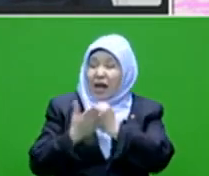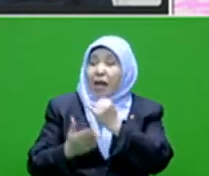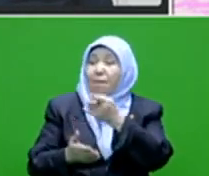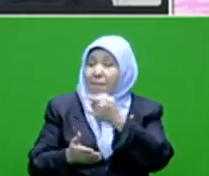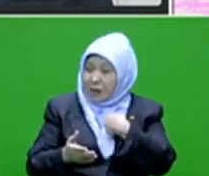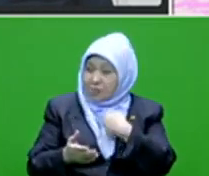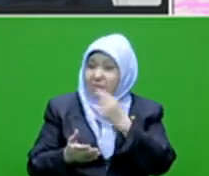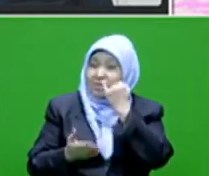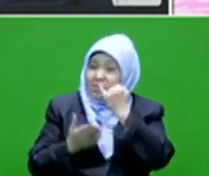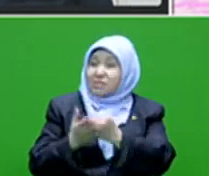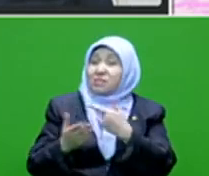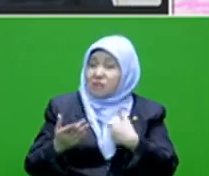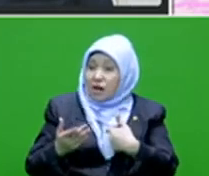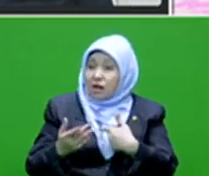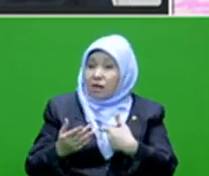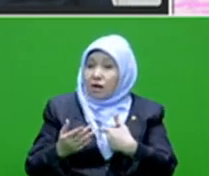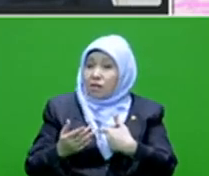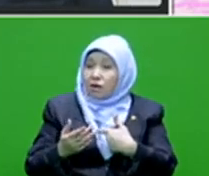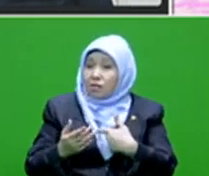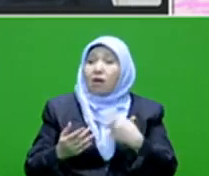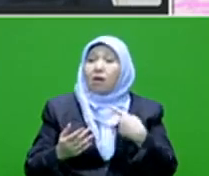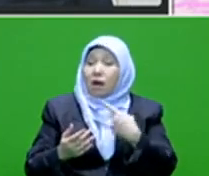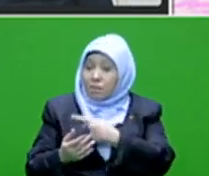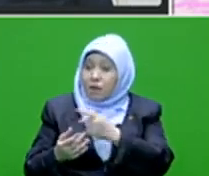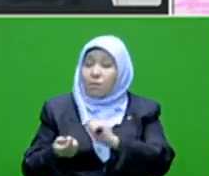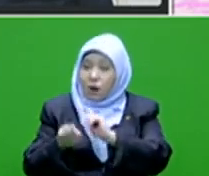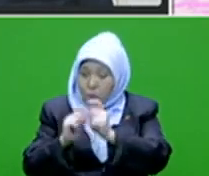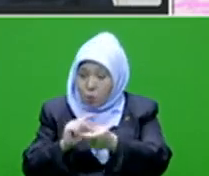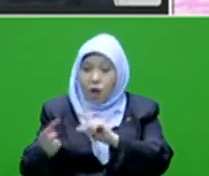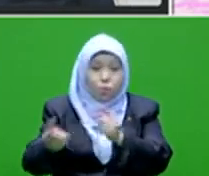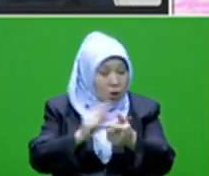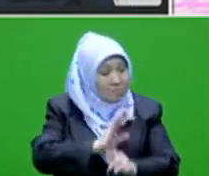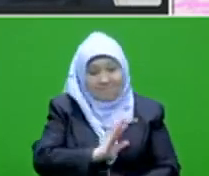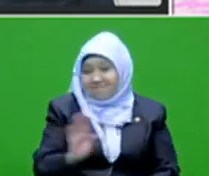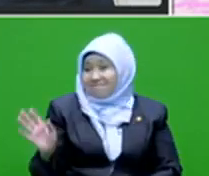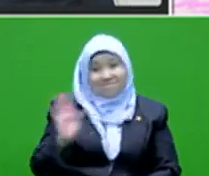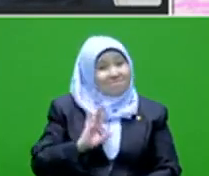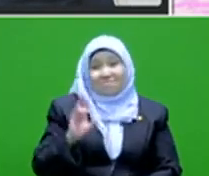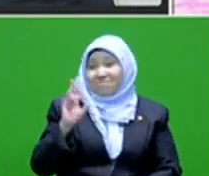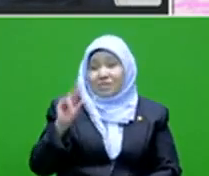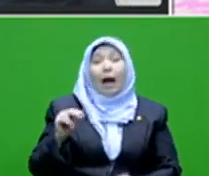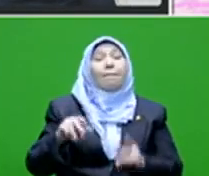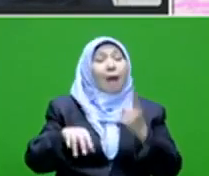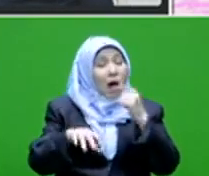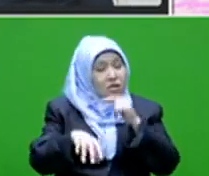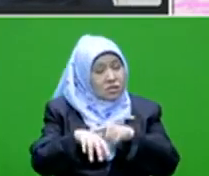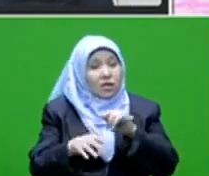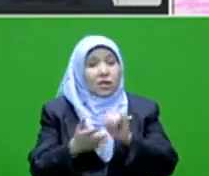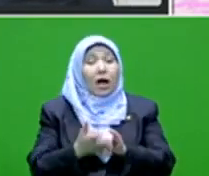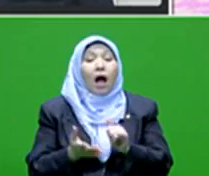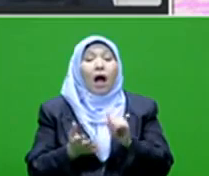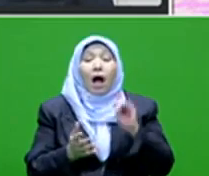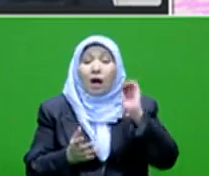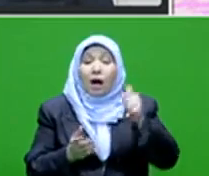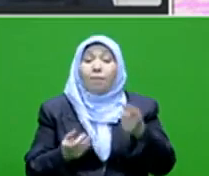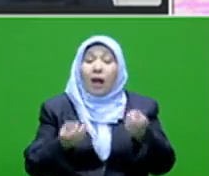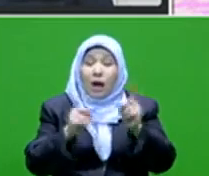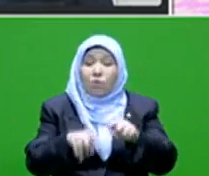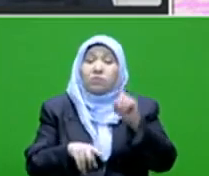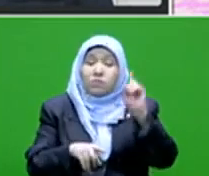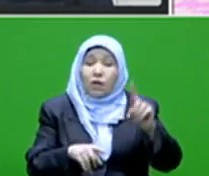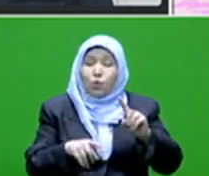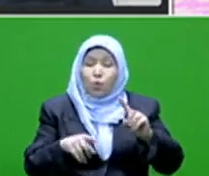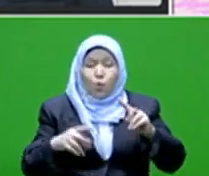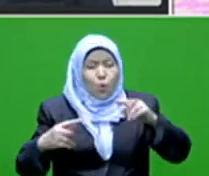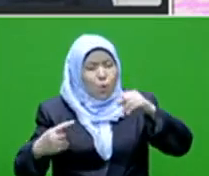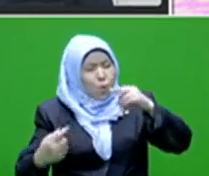zalim. Daripada kami nak jatuh hukuman ke hamba, kami pula yang akan jadi zalim. Maka ketika inilah akan berlaku satu pergelutan